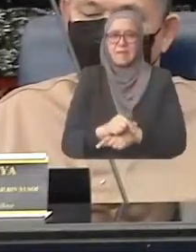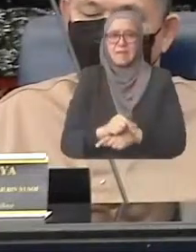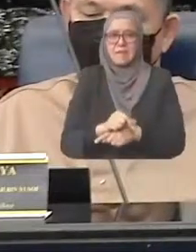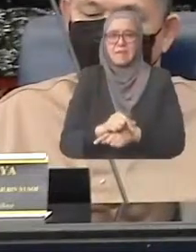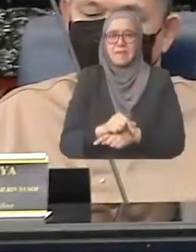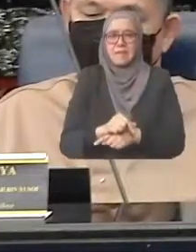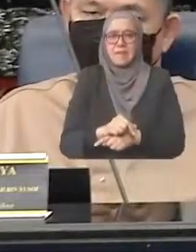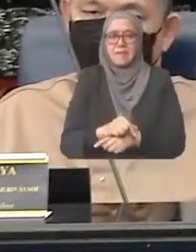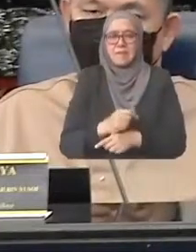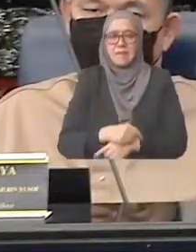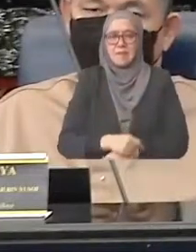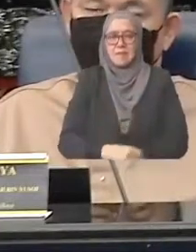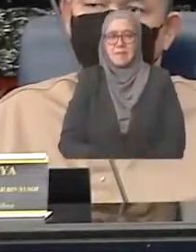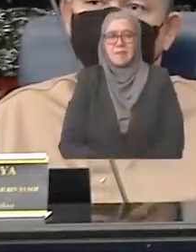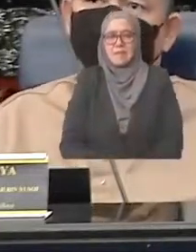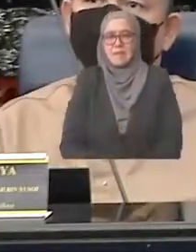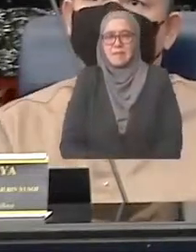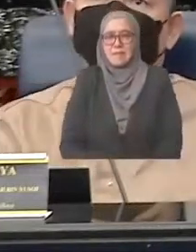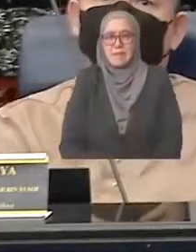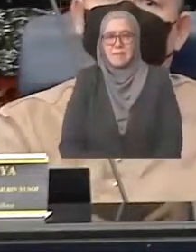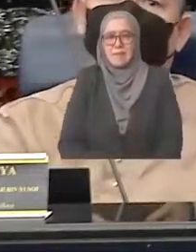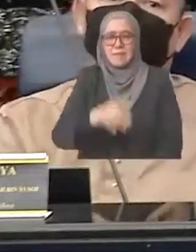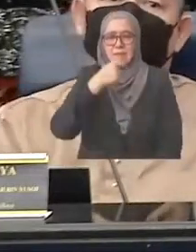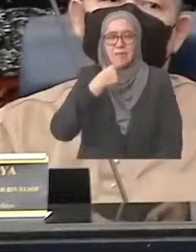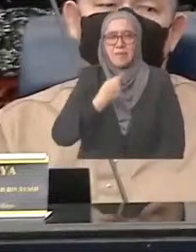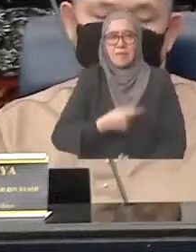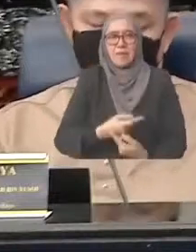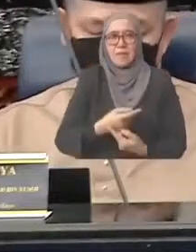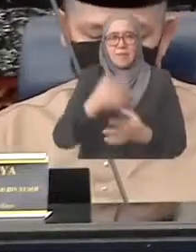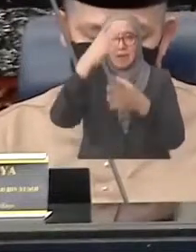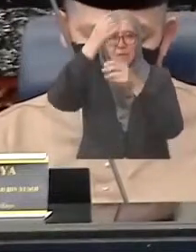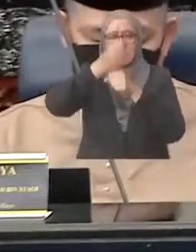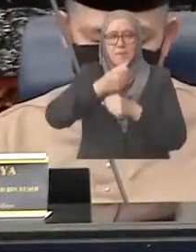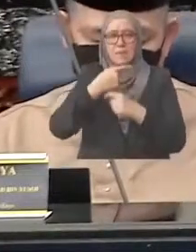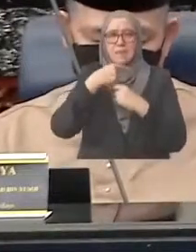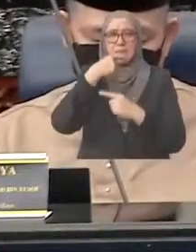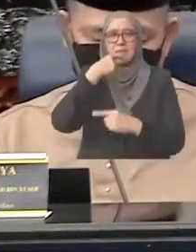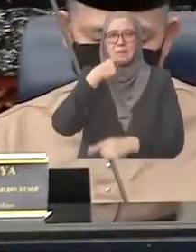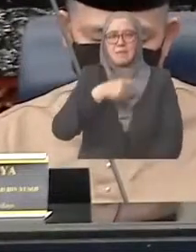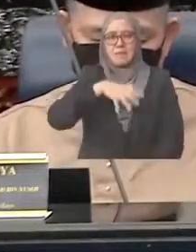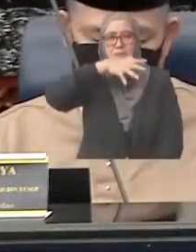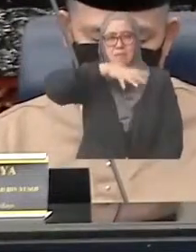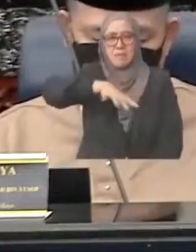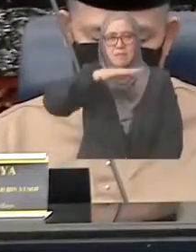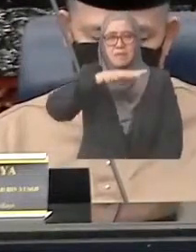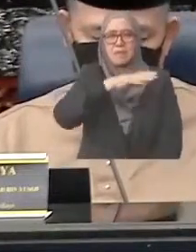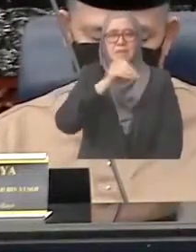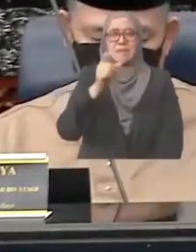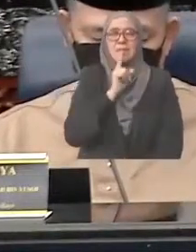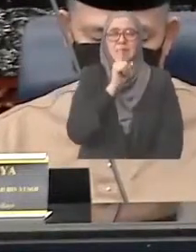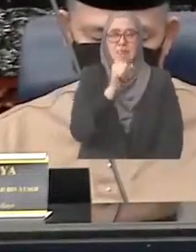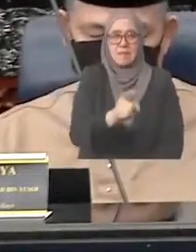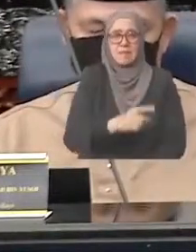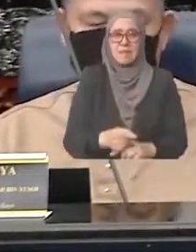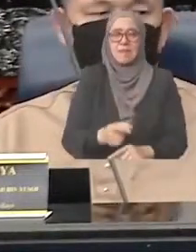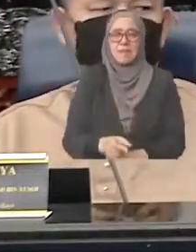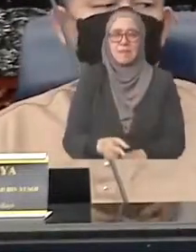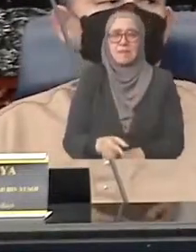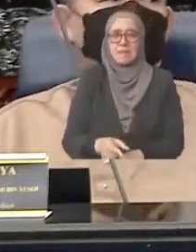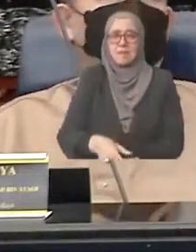buat junjungan besar Nabi Muhammad Sallallahu Alaihi Wasallam bahwa Baginda telah suri teladan